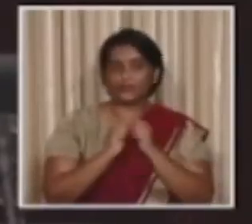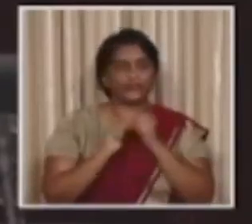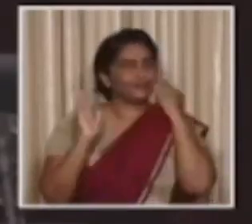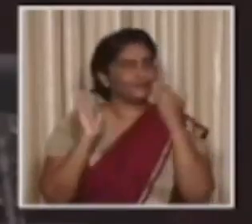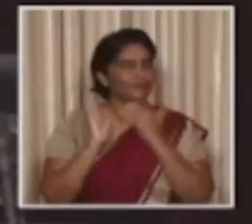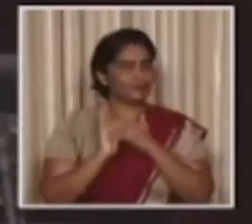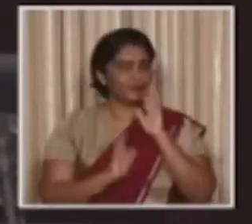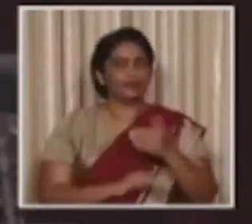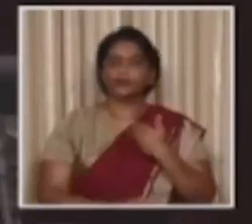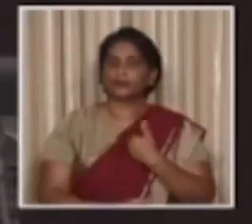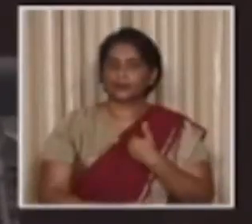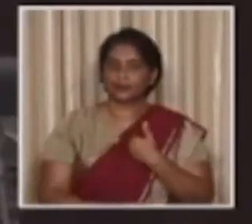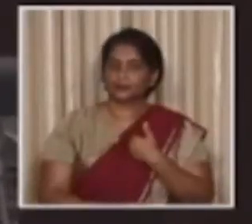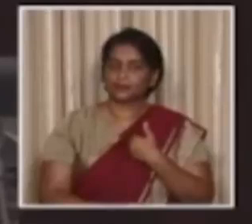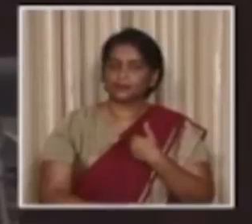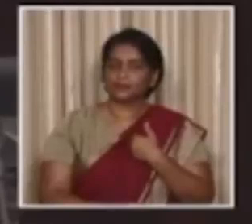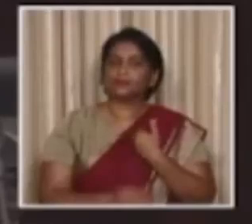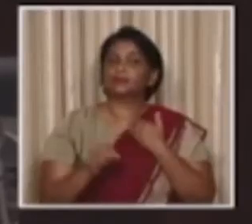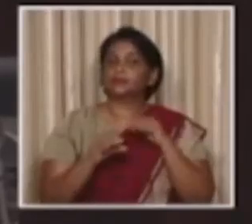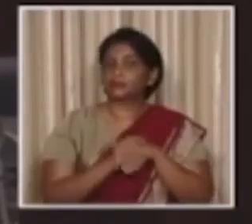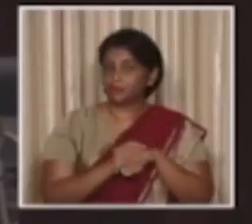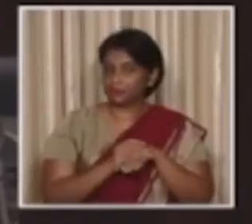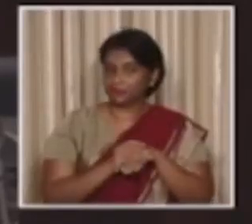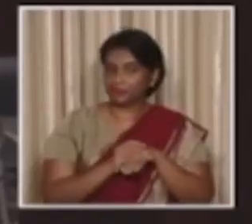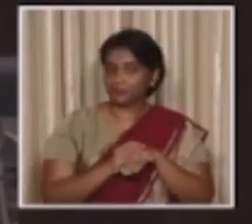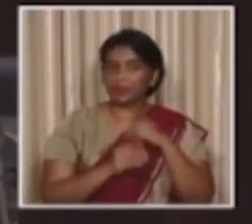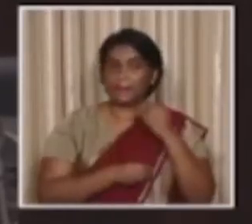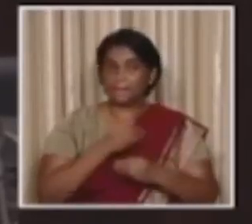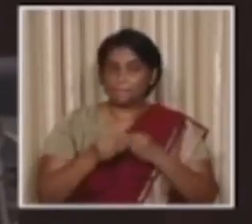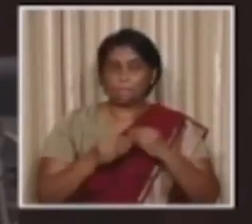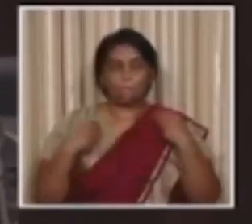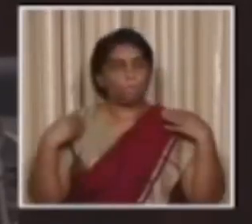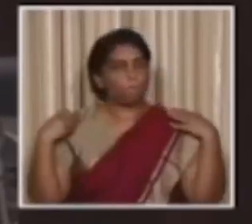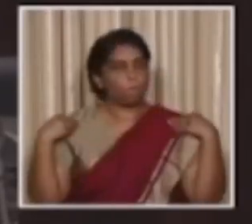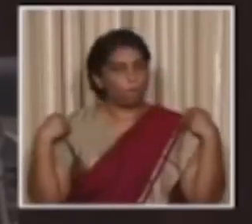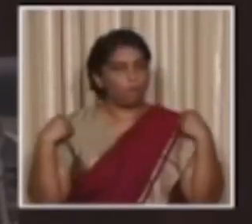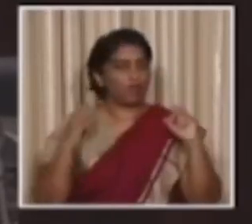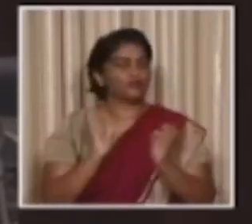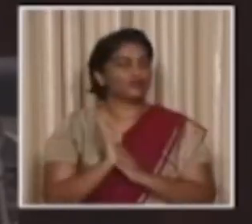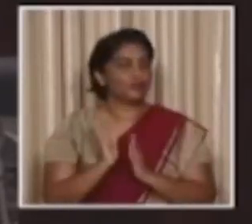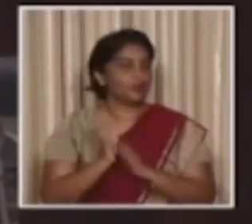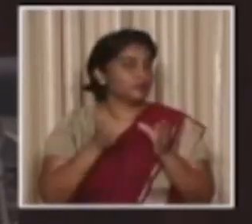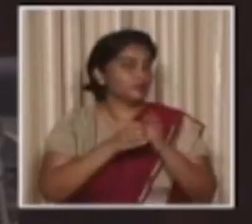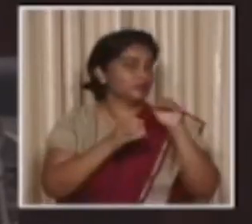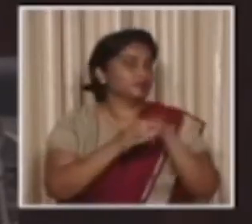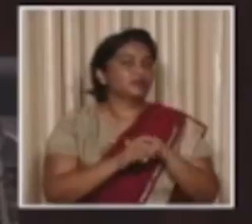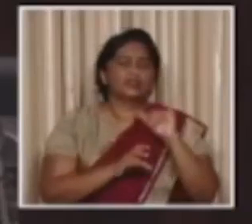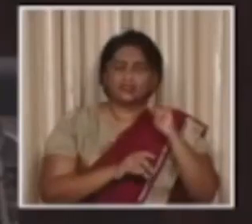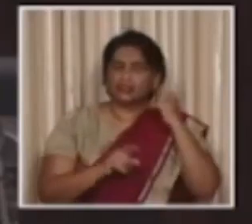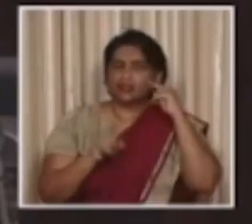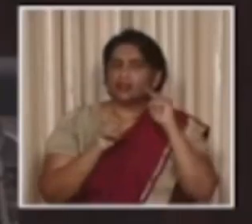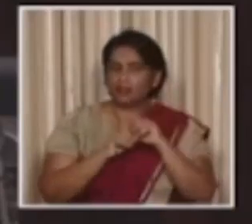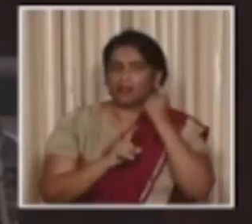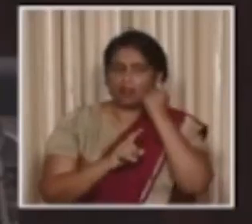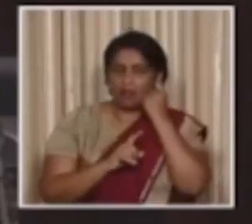සම්බන්ධයෙන් මම නියෝජනය කරන ව්‍යාපාර පහසුකම් කිරීමේ කමිටුවට අදාළව යම් යම් කාරණා